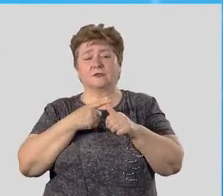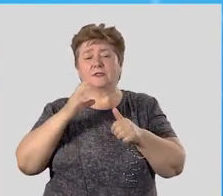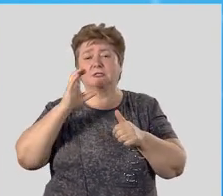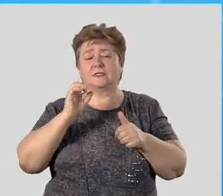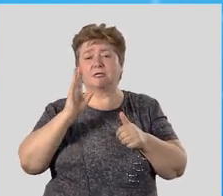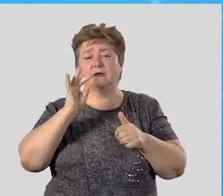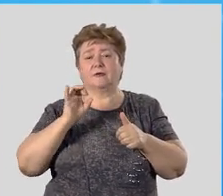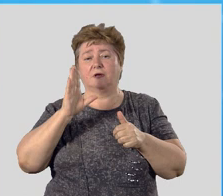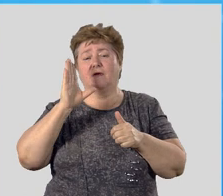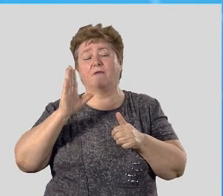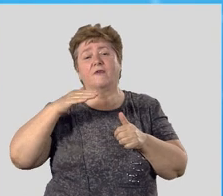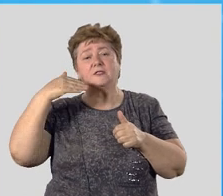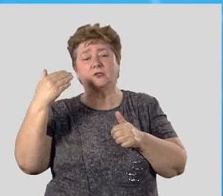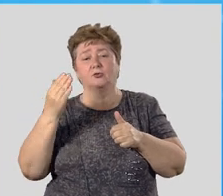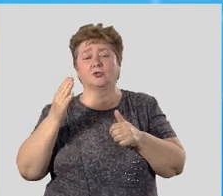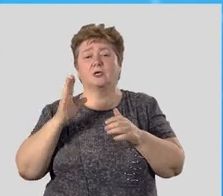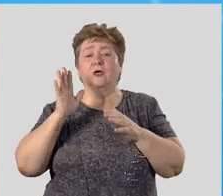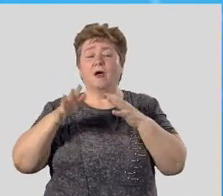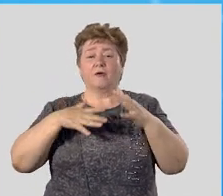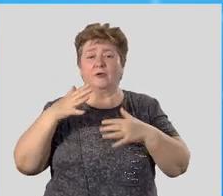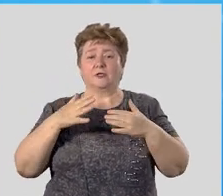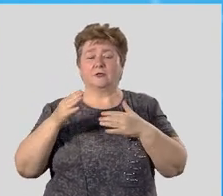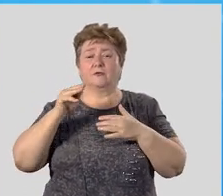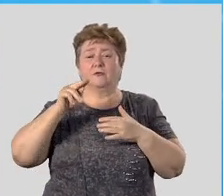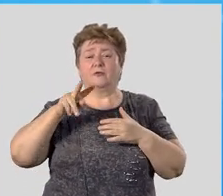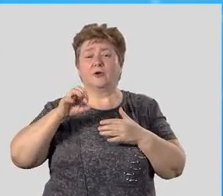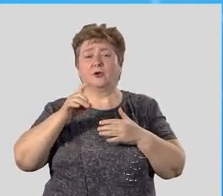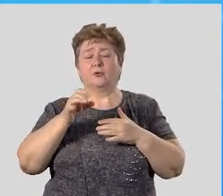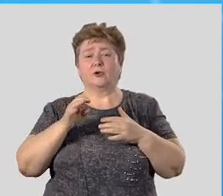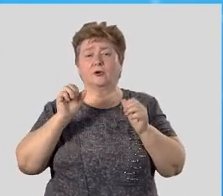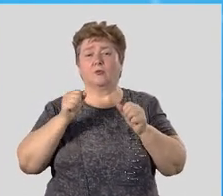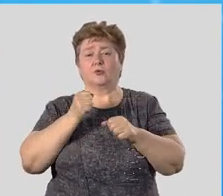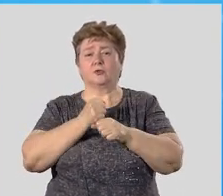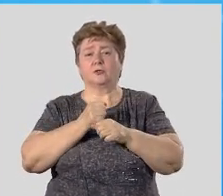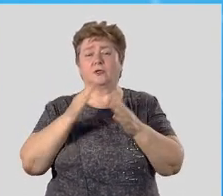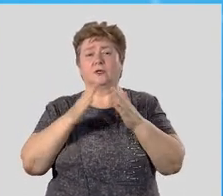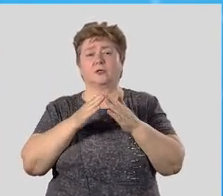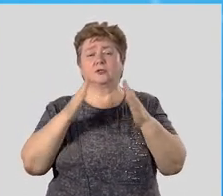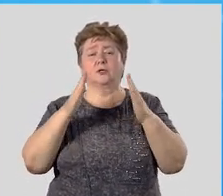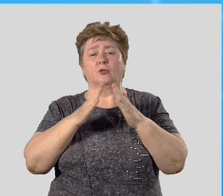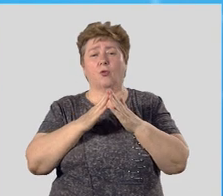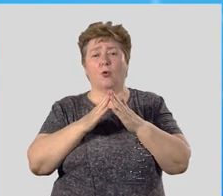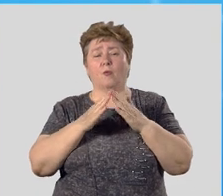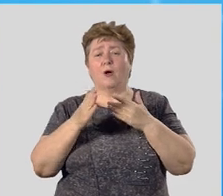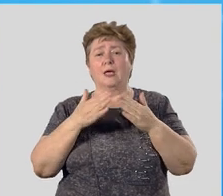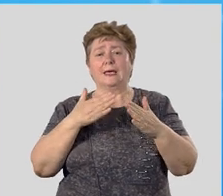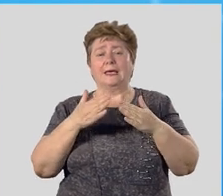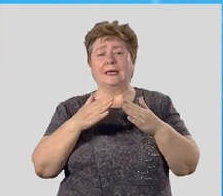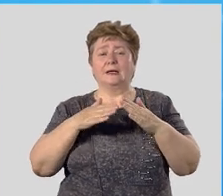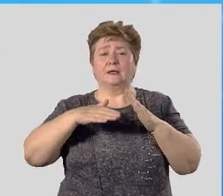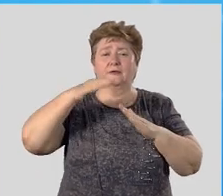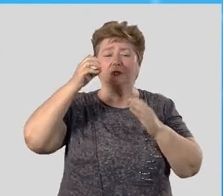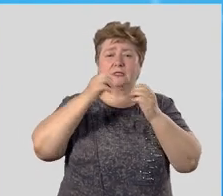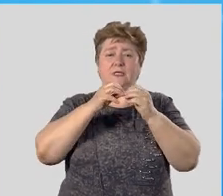называется северо-восточным ветром. Флюгер можно установить на крыше дома или на